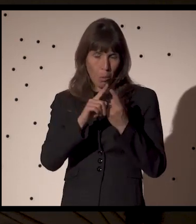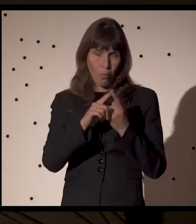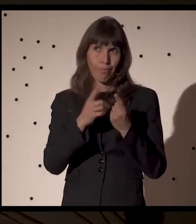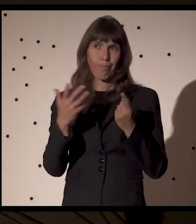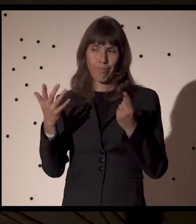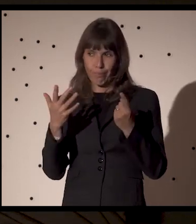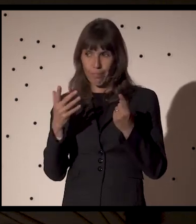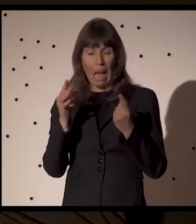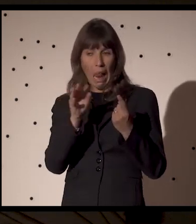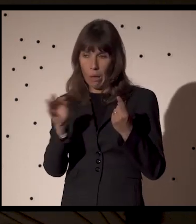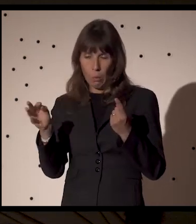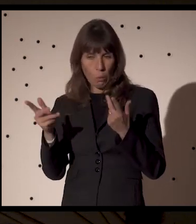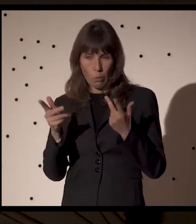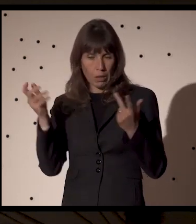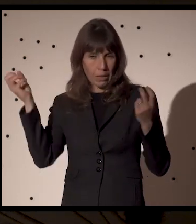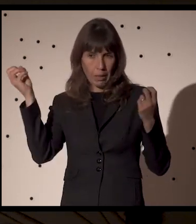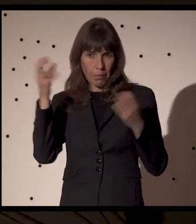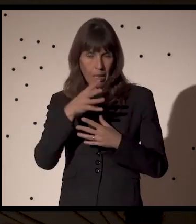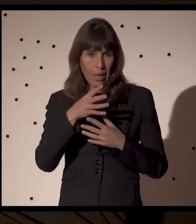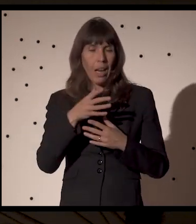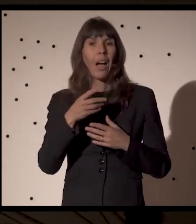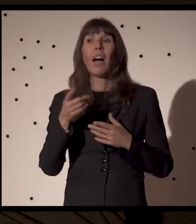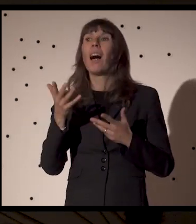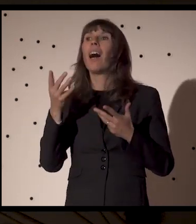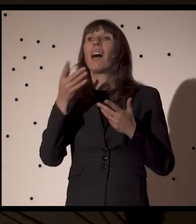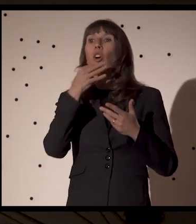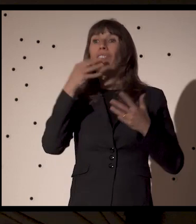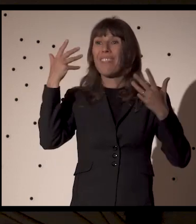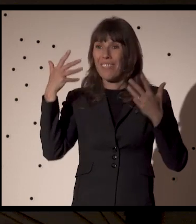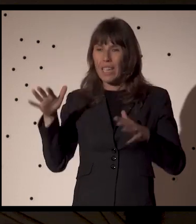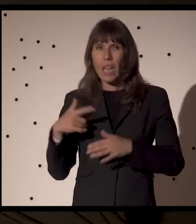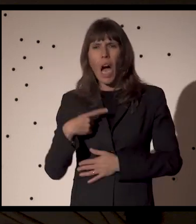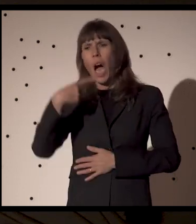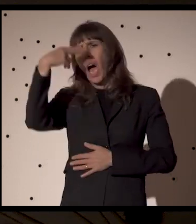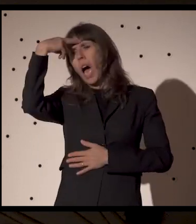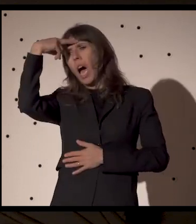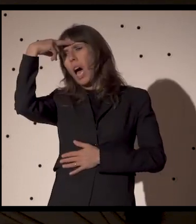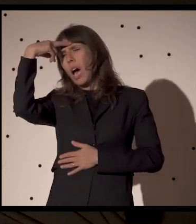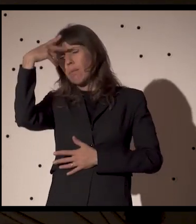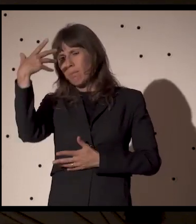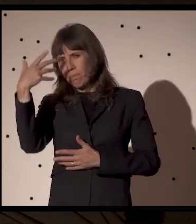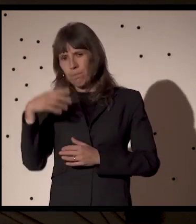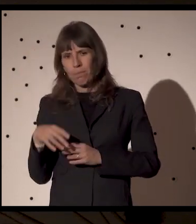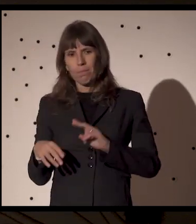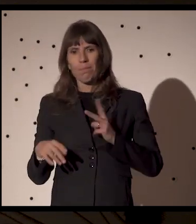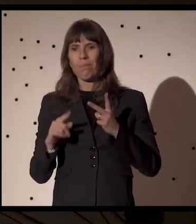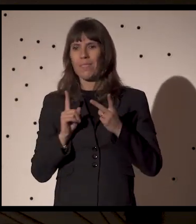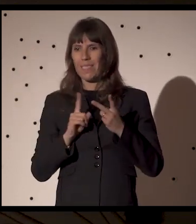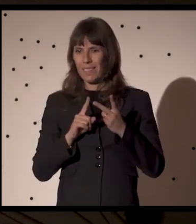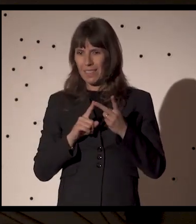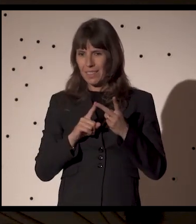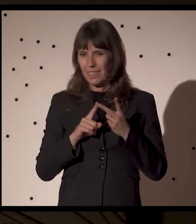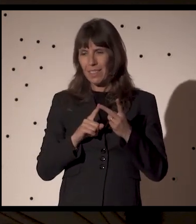verrà in mente soltanto a conferenze ultimata e una scusa anche per il tempo che